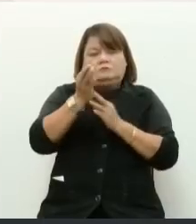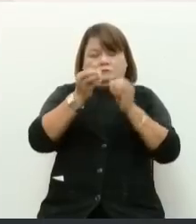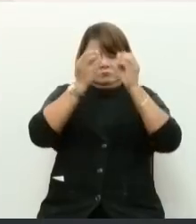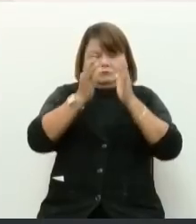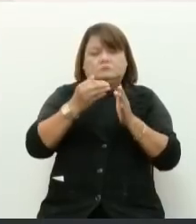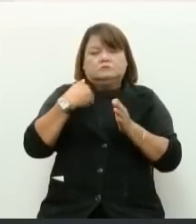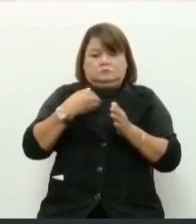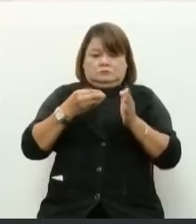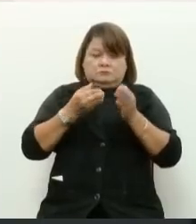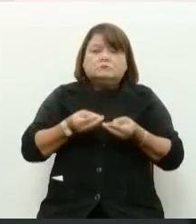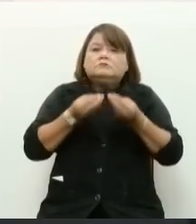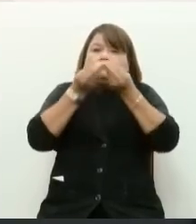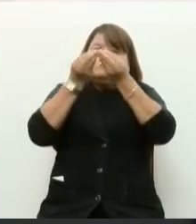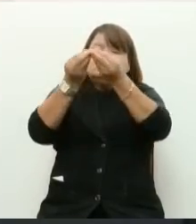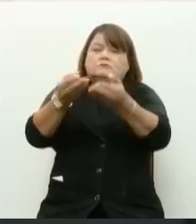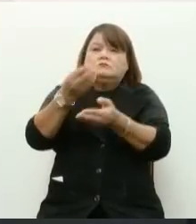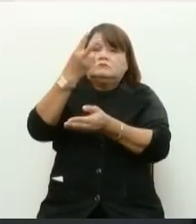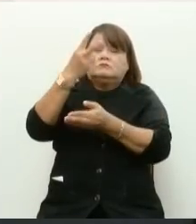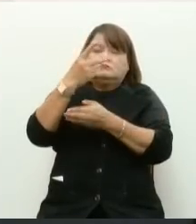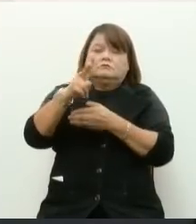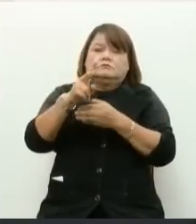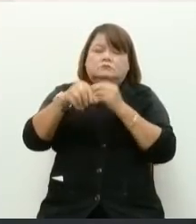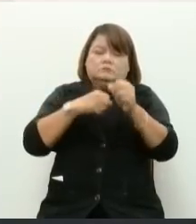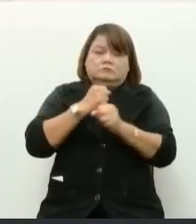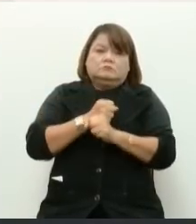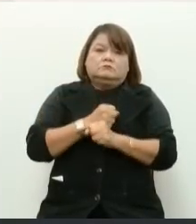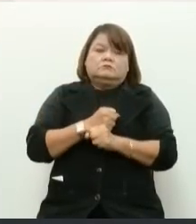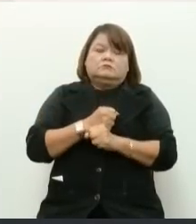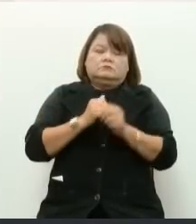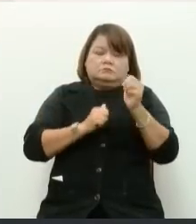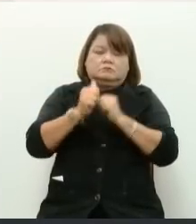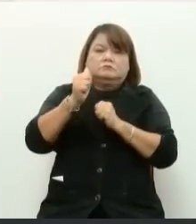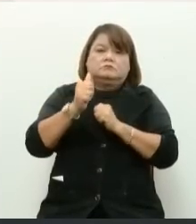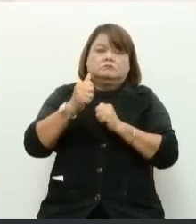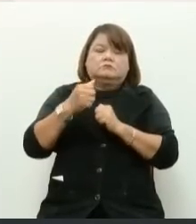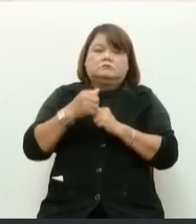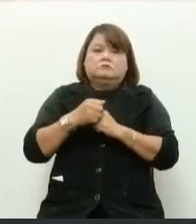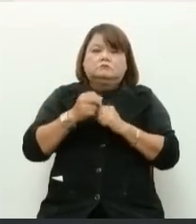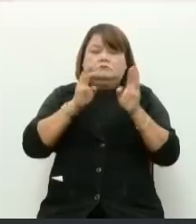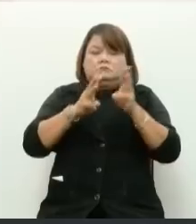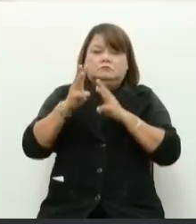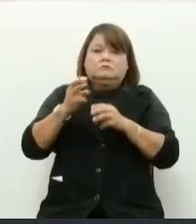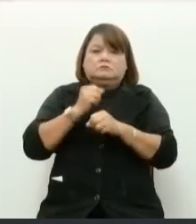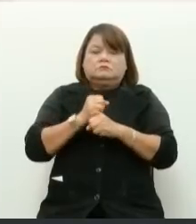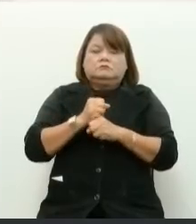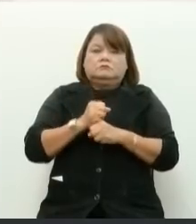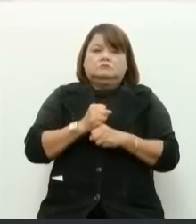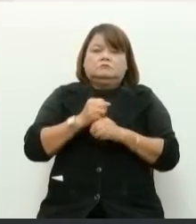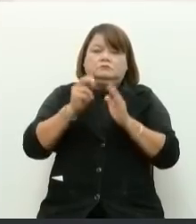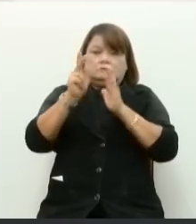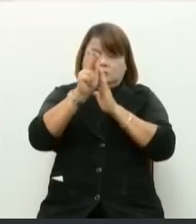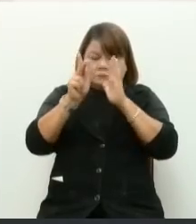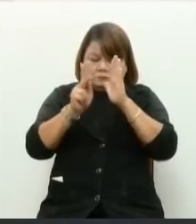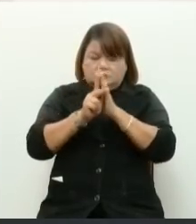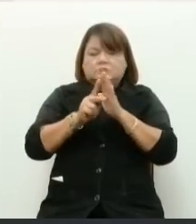พอพัฒนาใหม่เสร็จแล้วผมเชื่อว่าผ่านแล้วล่ะถ้าเป็นไปตามอ่านหลักเกณฑ์ให้ชัดอ่านหลักเกณฑ์ให้ละเอียดแล้วก็เชื่อมั่นในหลักเกณ